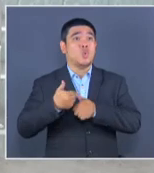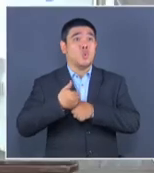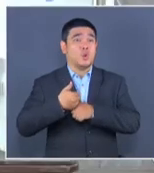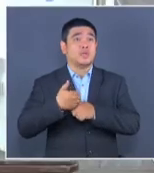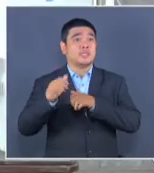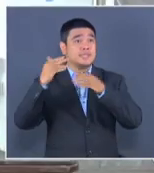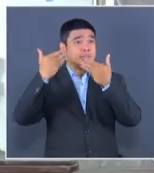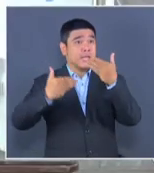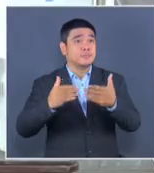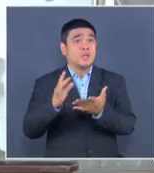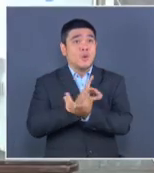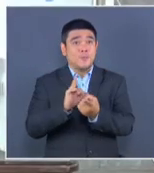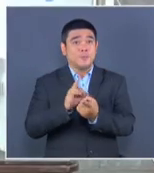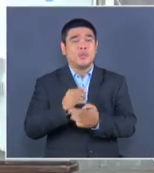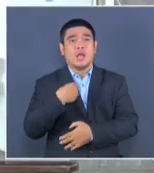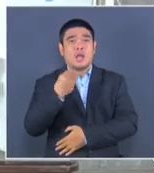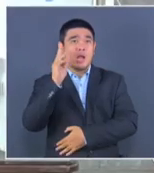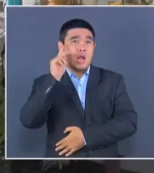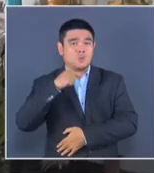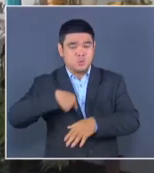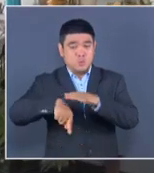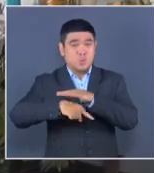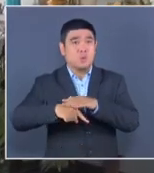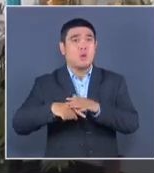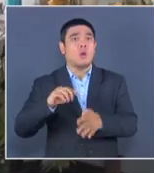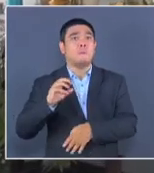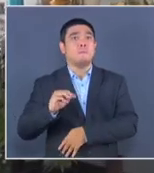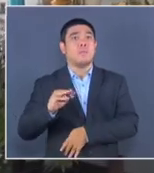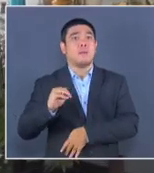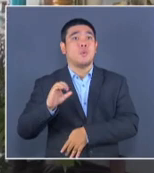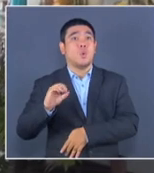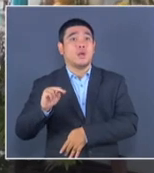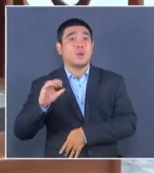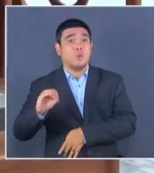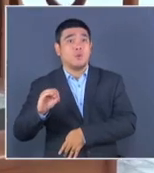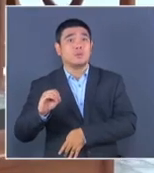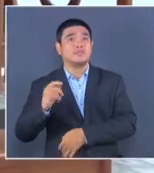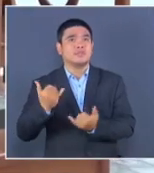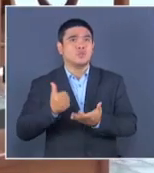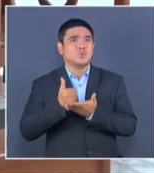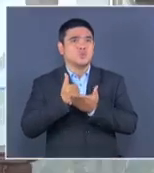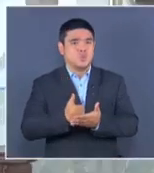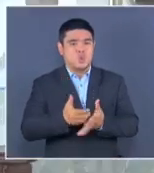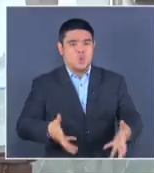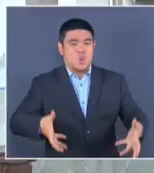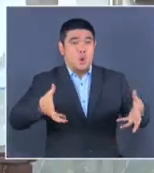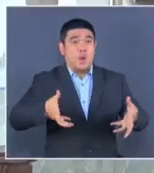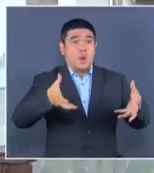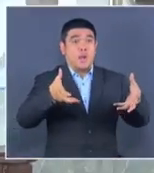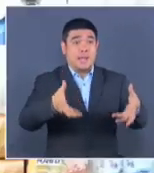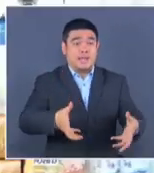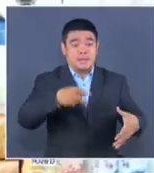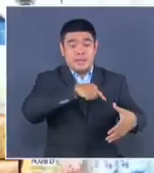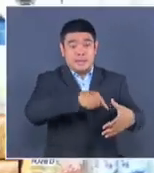แผนกกิจกรรมเพื่อสังคมและสื่อสารภายในองค์กรบริษัทโมโนเน็กซ์จำกัดมหาชนยังได้มอบกล่องปันสุขซึ่งภายในบ